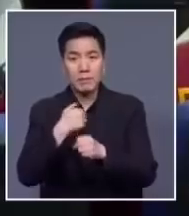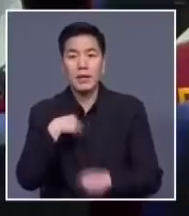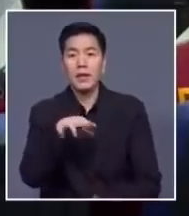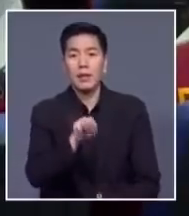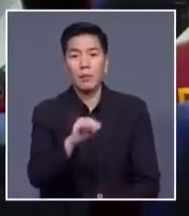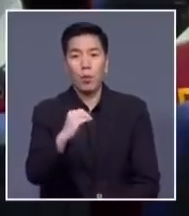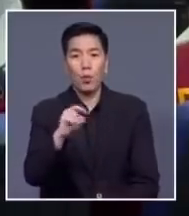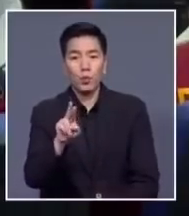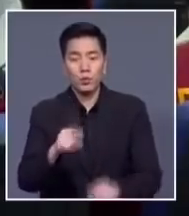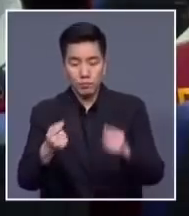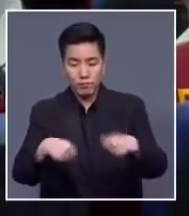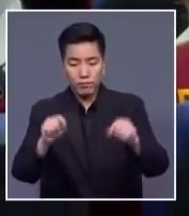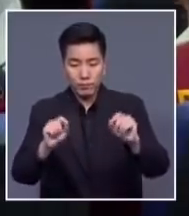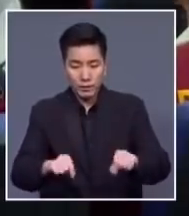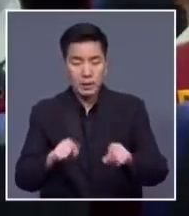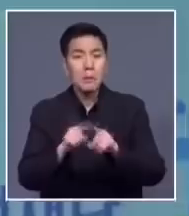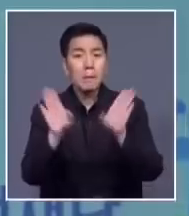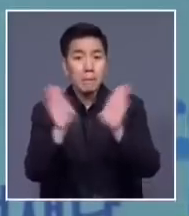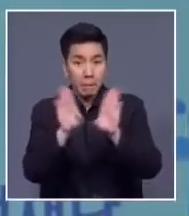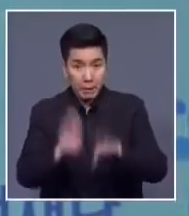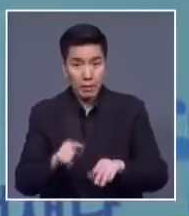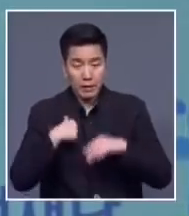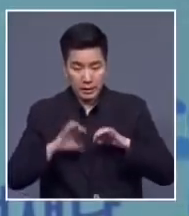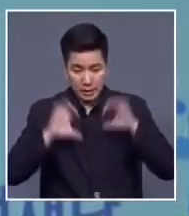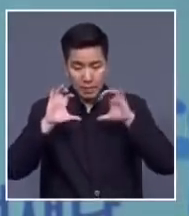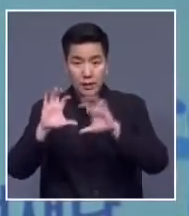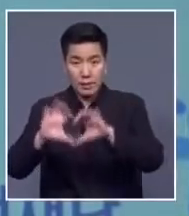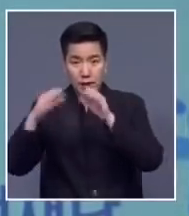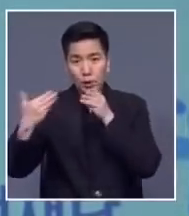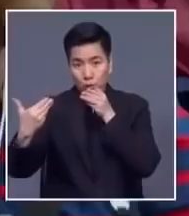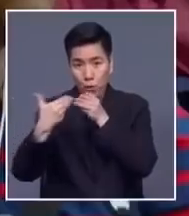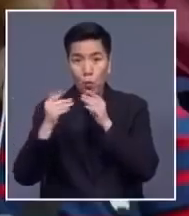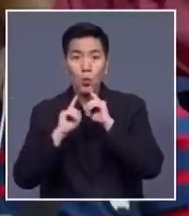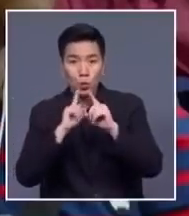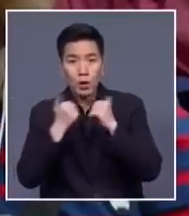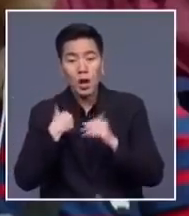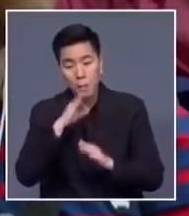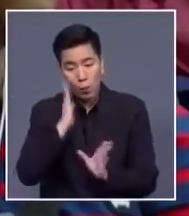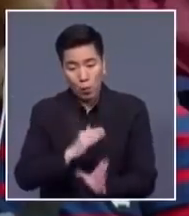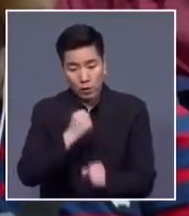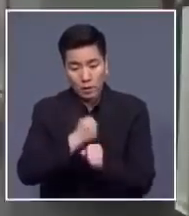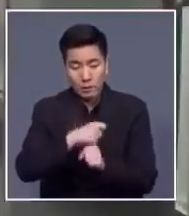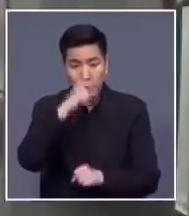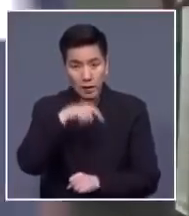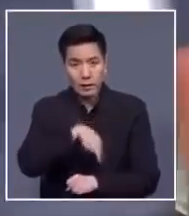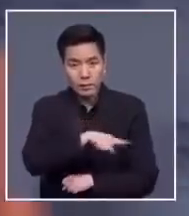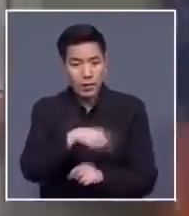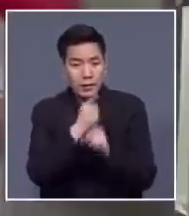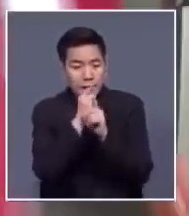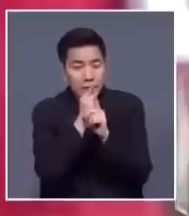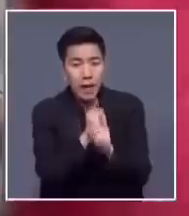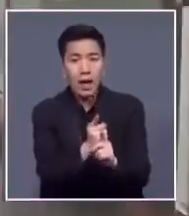MOU ด้วยกันเป็นการส่งในลักษณะรัฐต่อรัฐหรือ G2G ซึ่งถ้าเกิดแรงงานไทยมาตามกรอบต